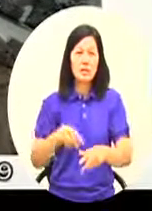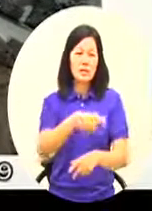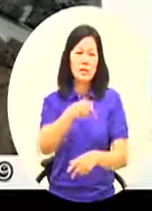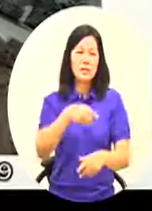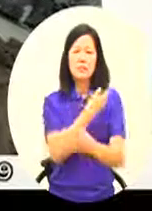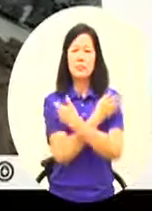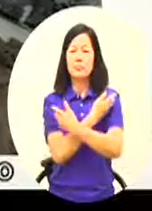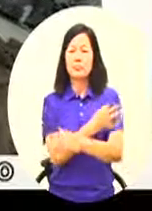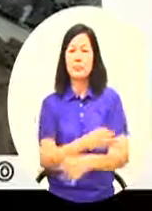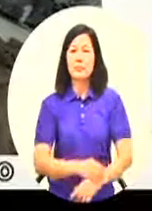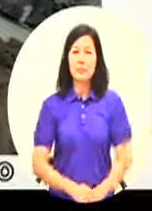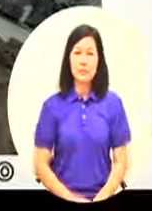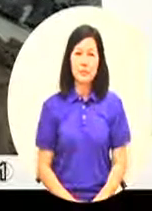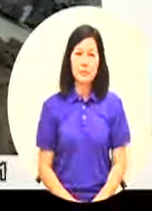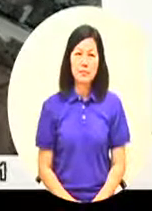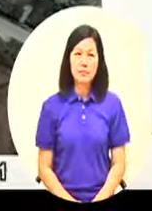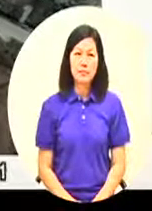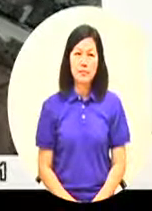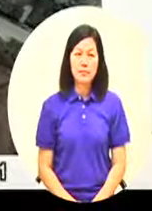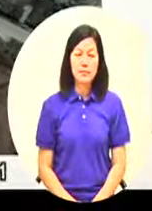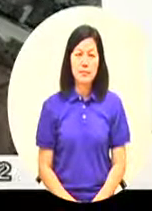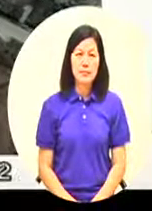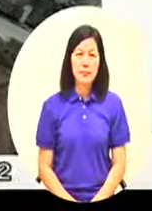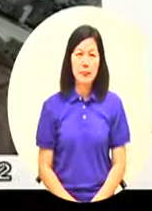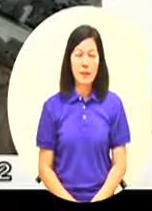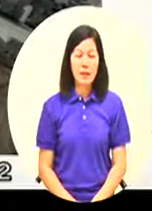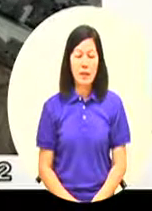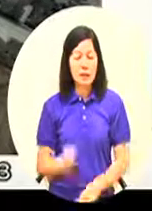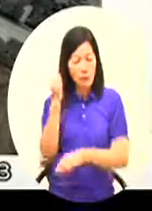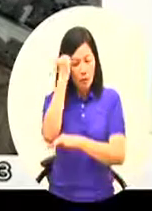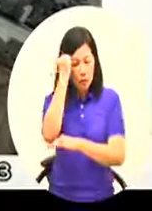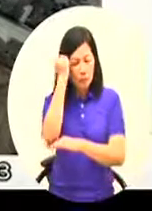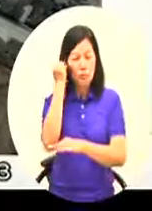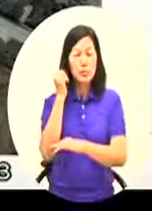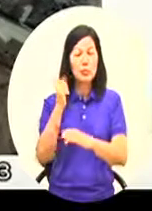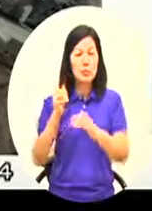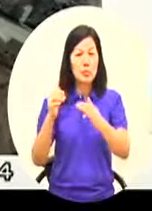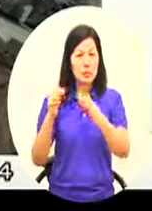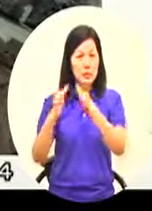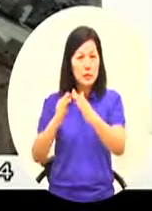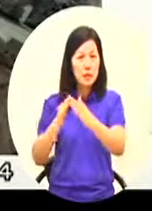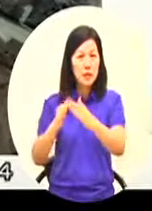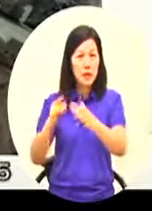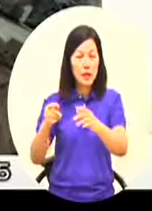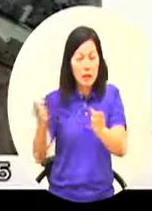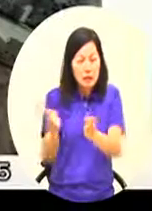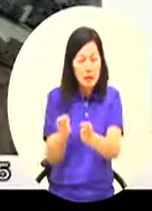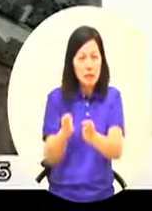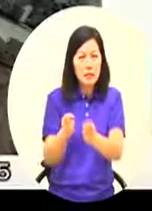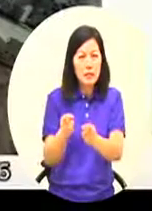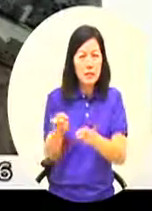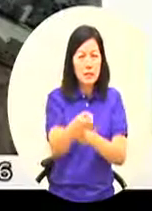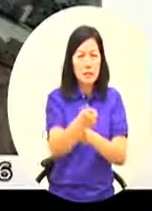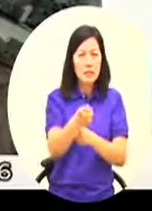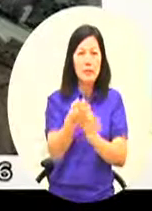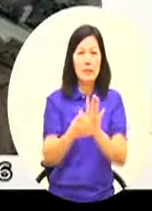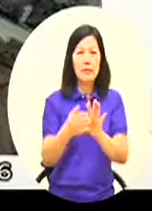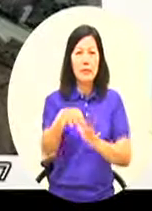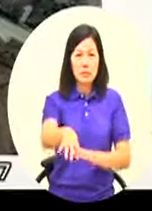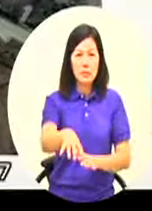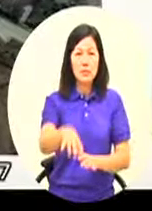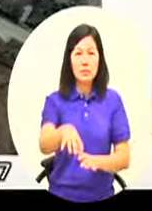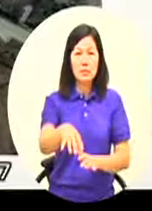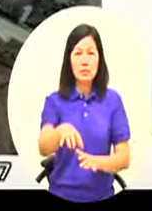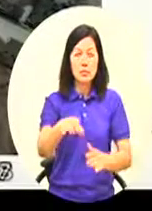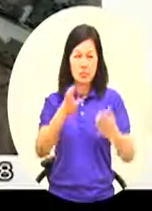插你吼。离民宅比较近一点的，应该是在我们这个消防局的